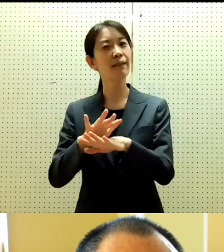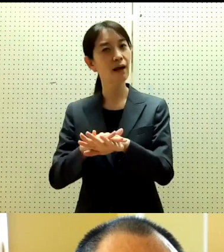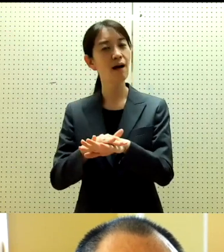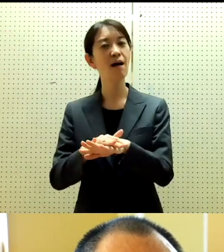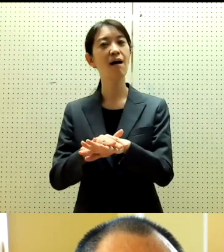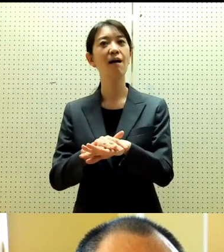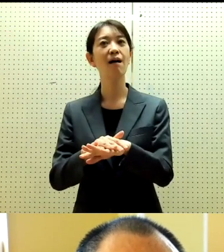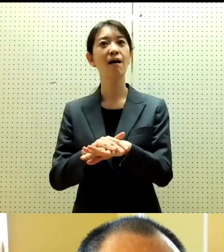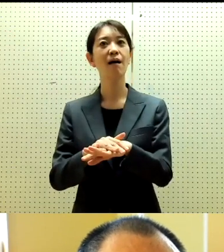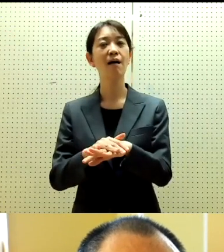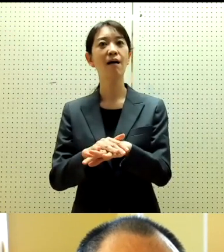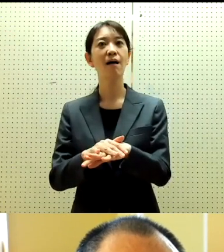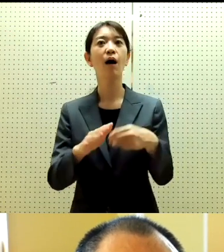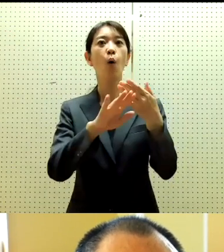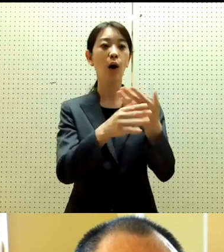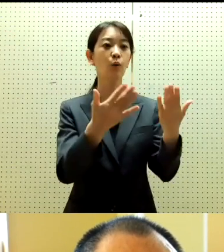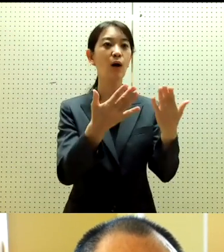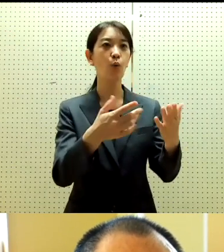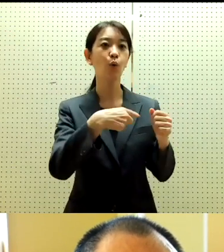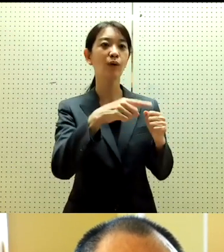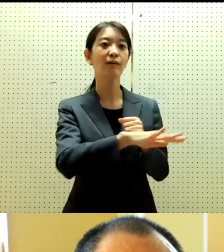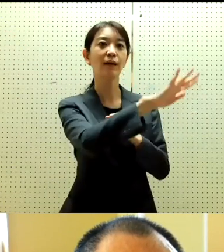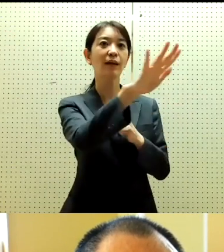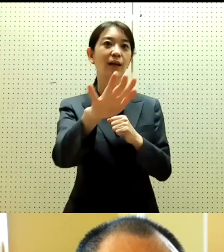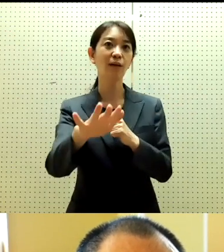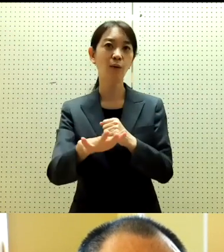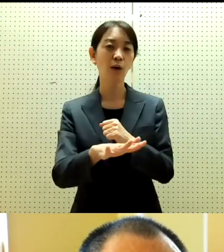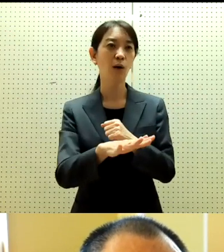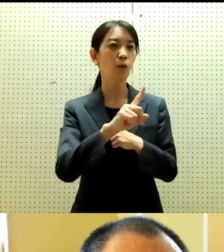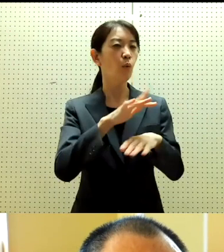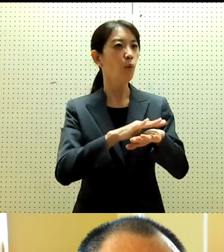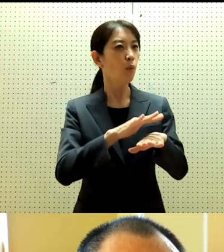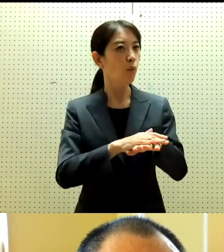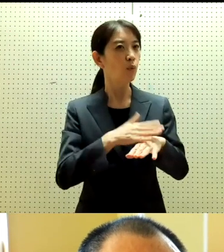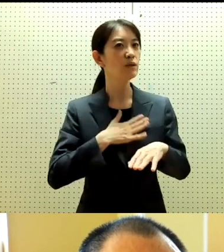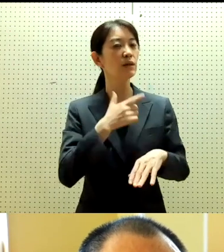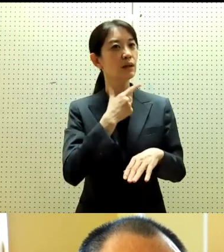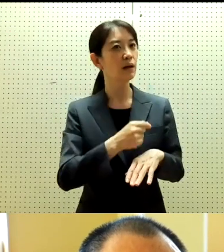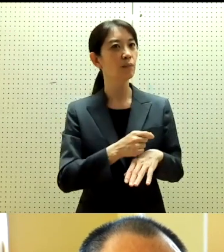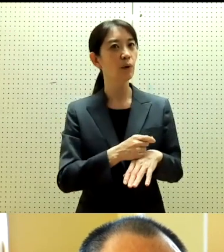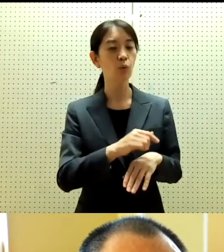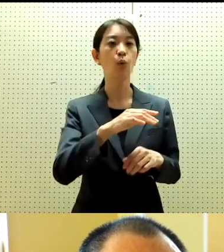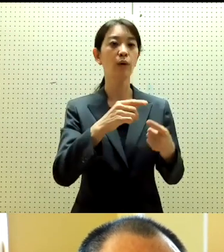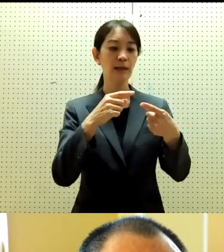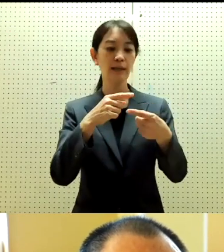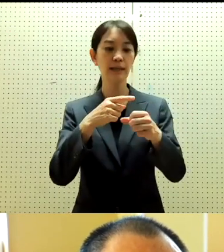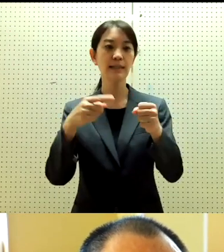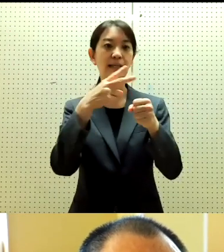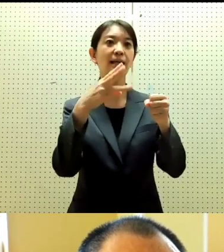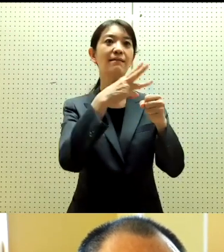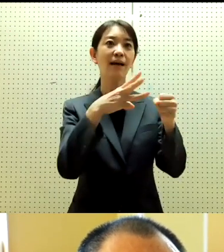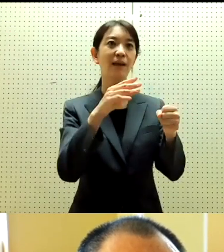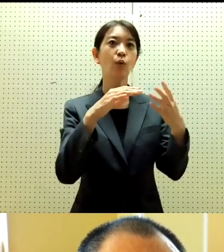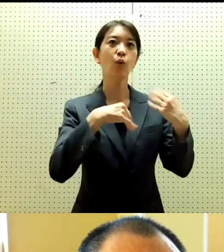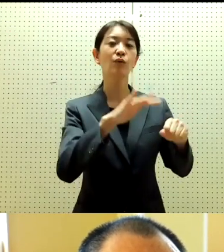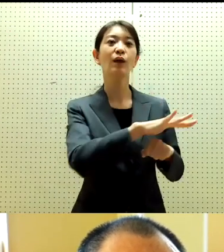の他の学校の先生方も知りたいと思ってらっしゃるのは子どもたちがねどのくらいの操作を、できるんだろういつぐる